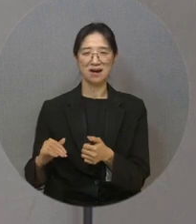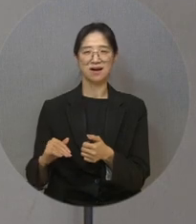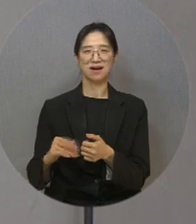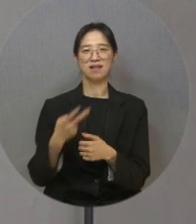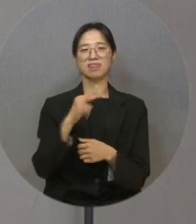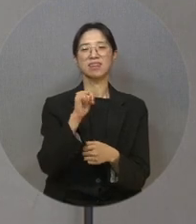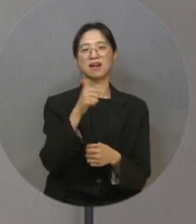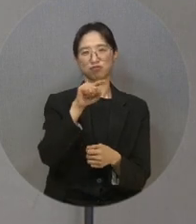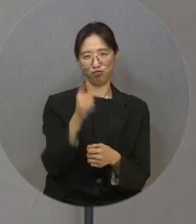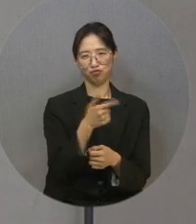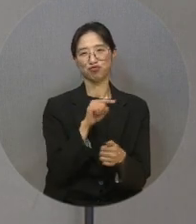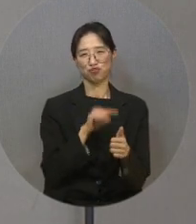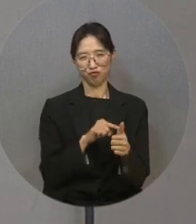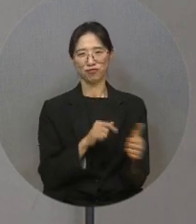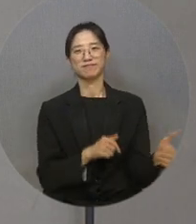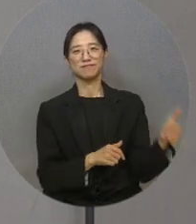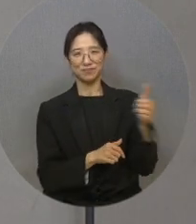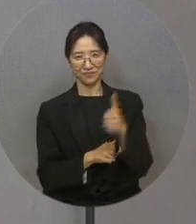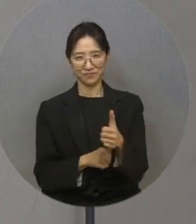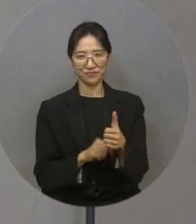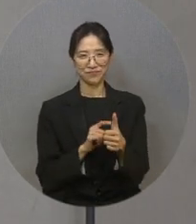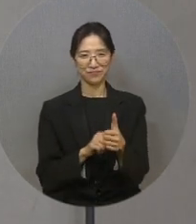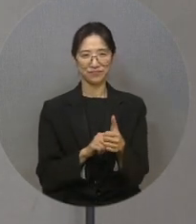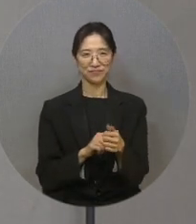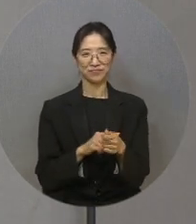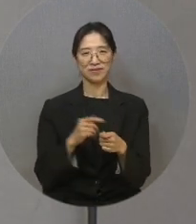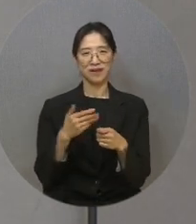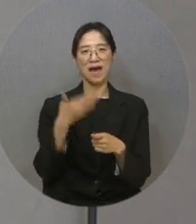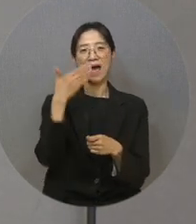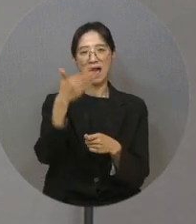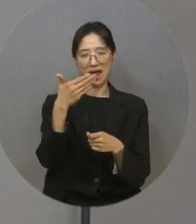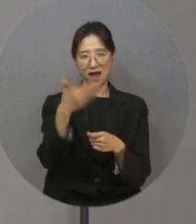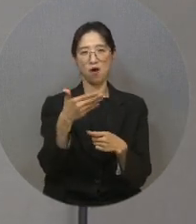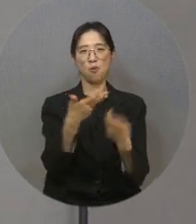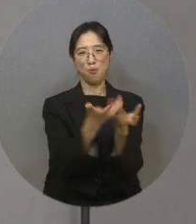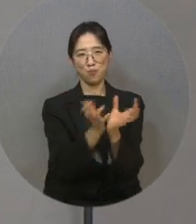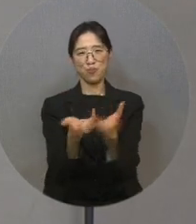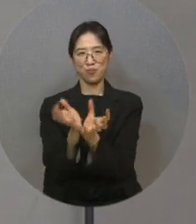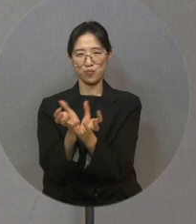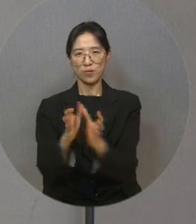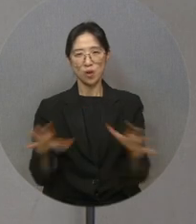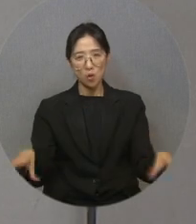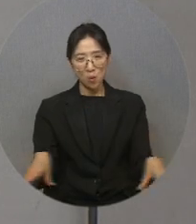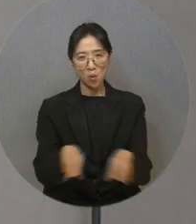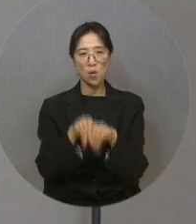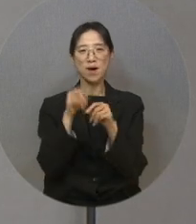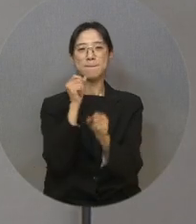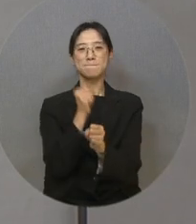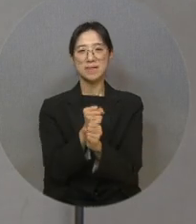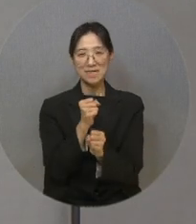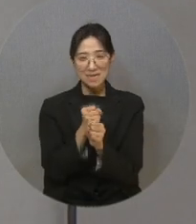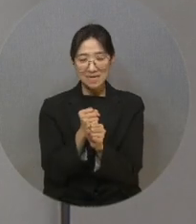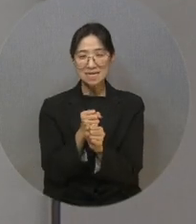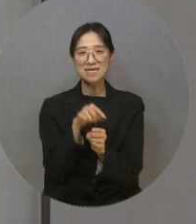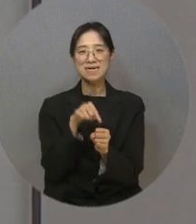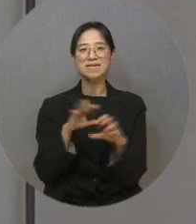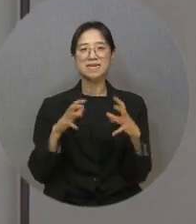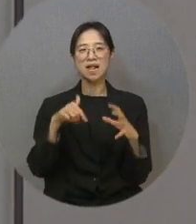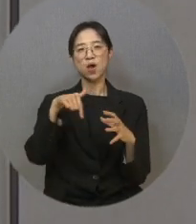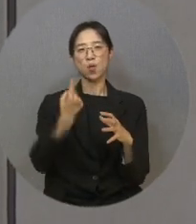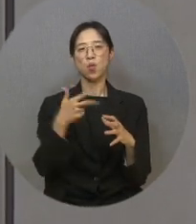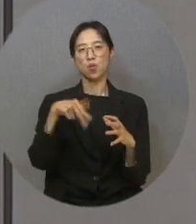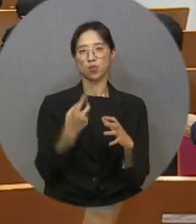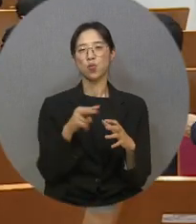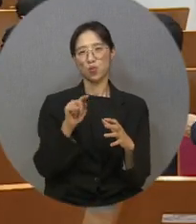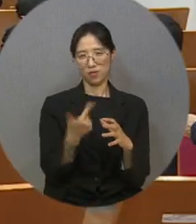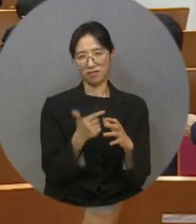이제 단군이 되는 그러면서 아홉 부족을 구한족을 통일해서 만든 게 바로 우리 고조선의 역사가 되는